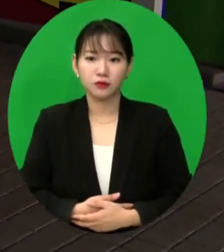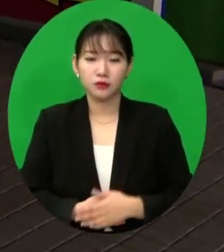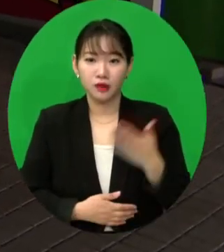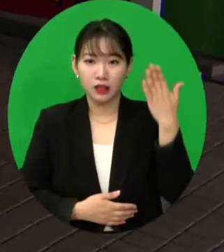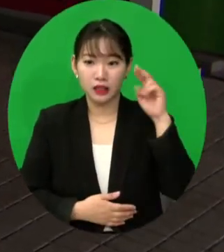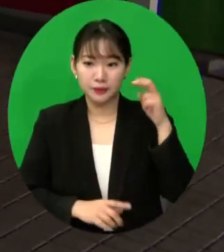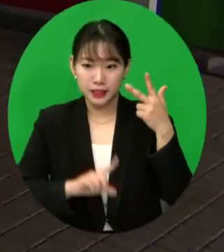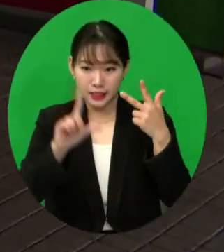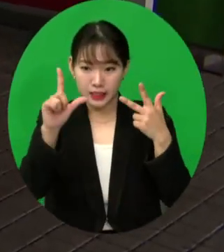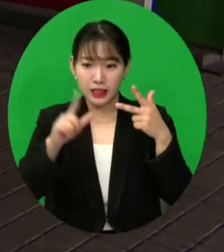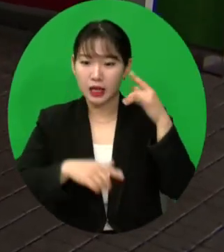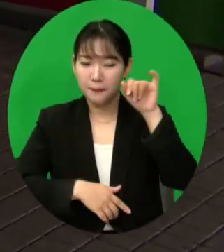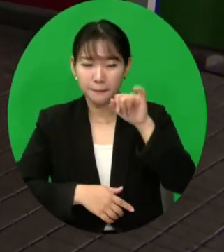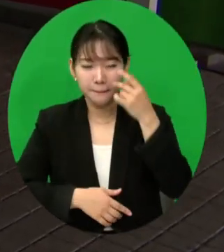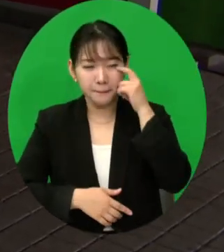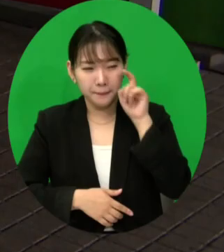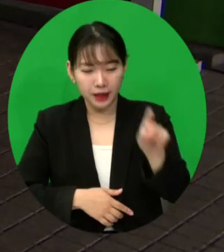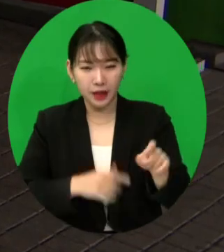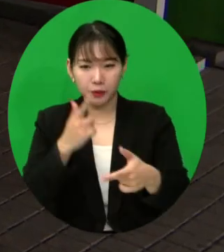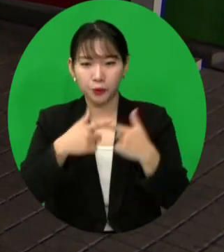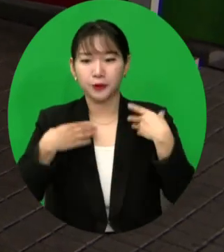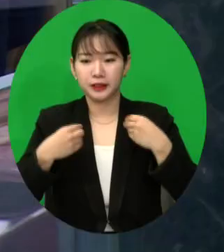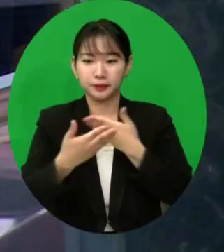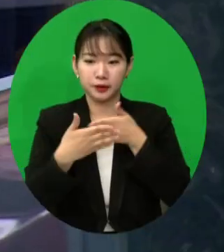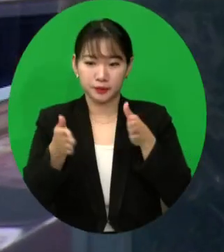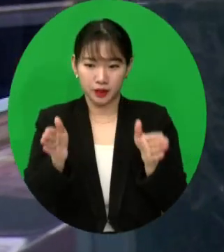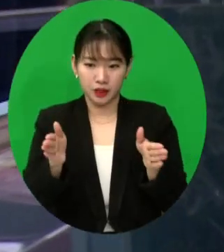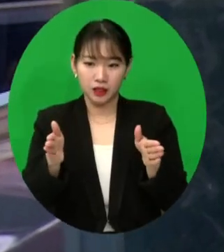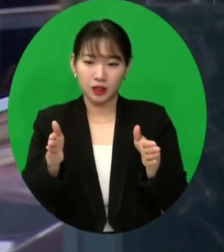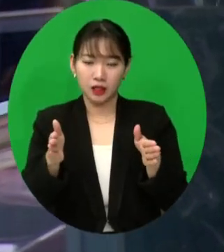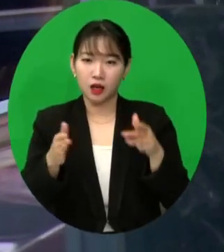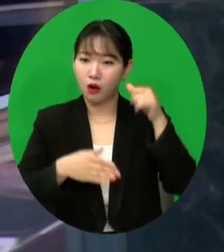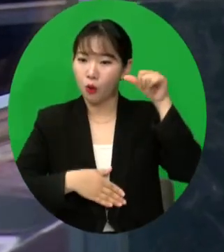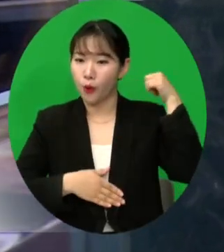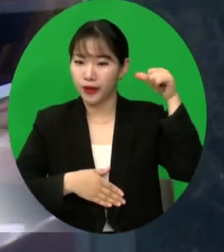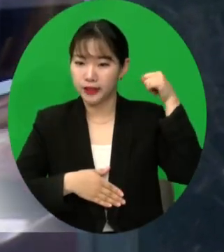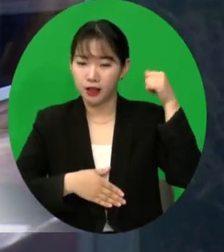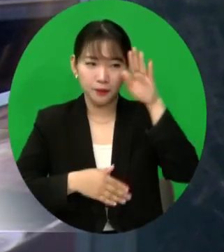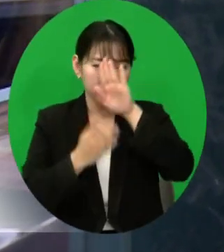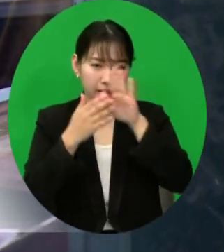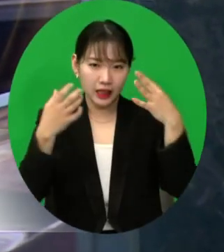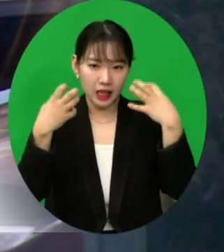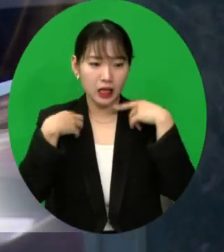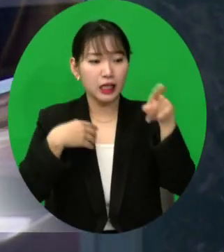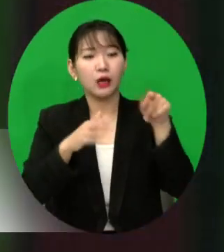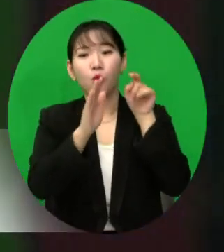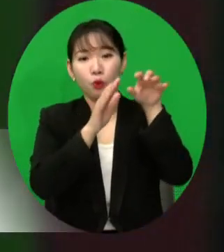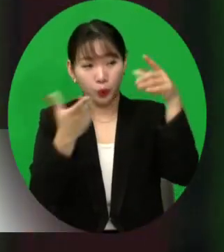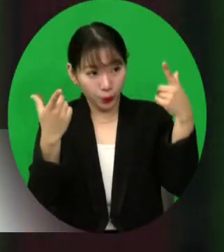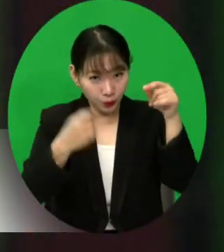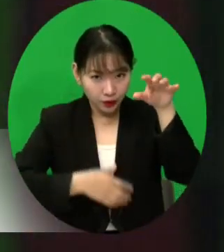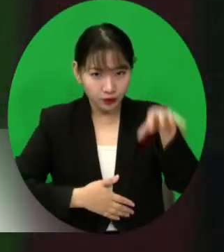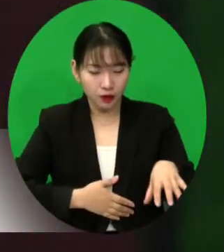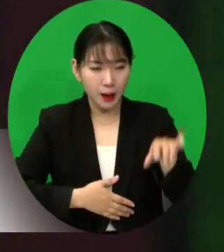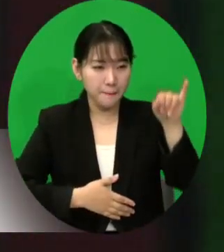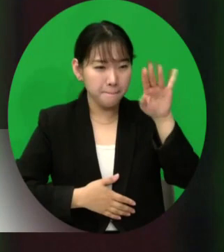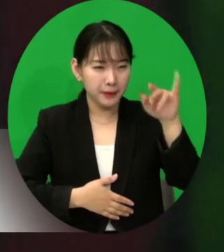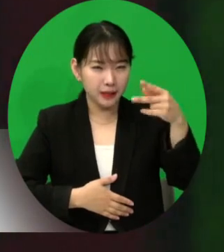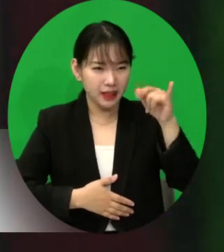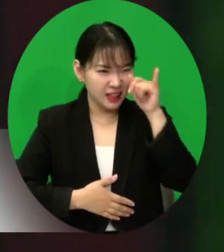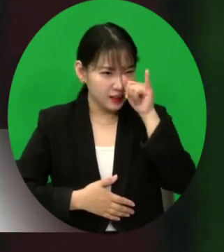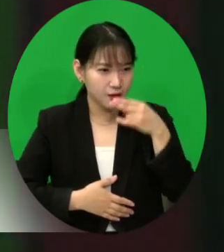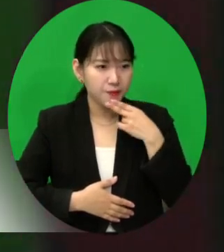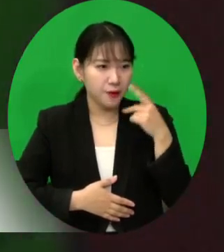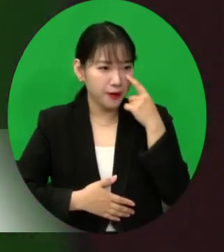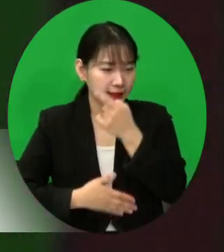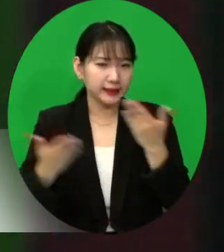지난 27일 빈대가 발견된 목포의 한 찜질방. 닷새 전 방역당국은 이 찜질방에 빈대가 있는지 확인 작업에